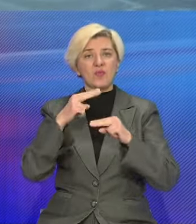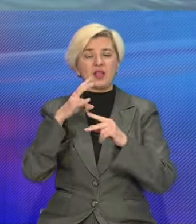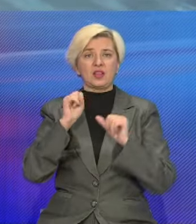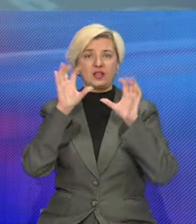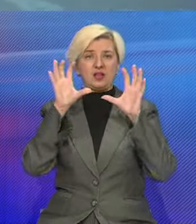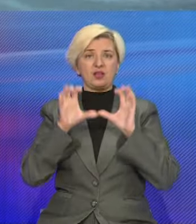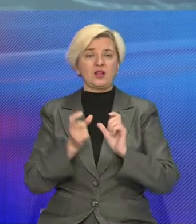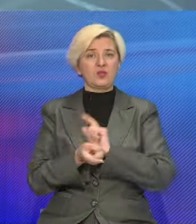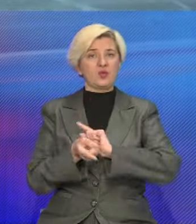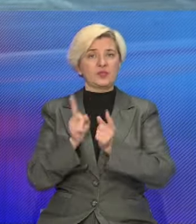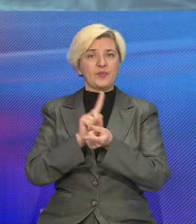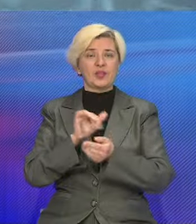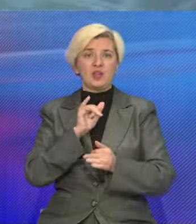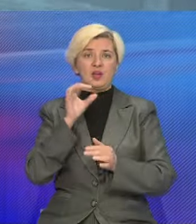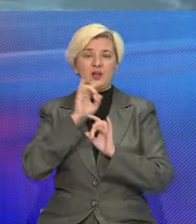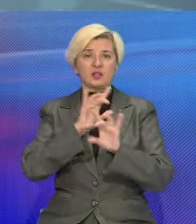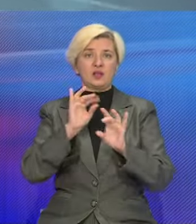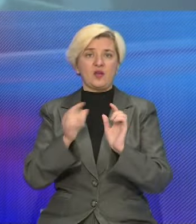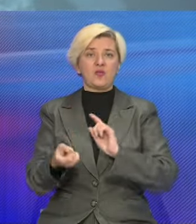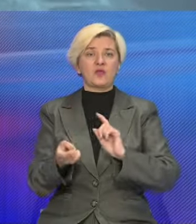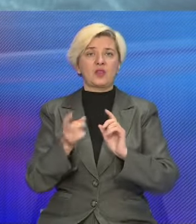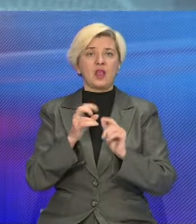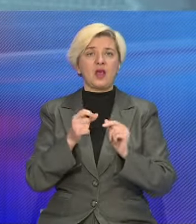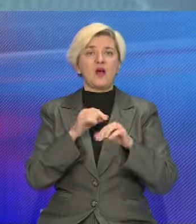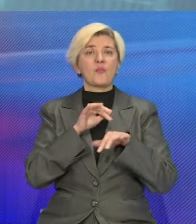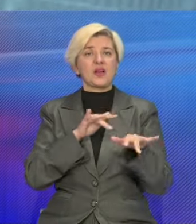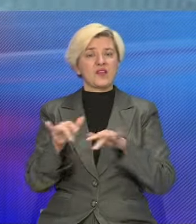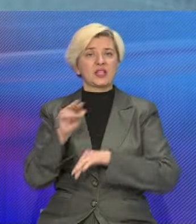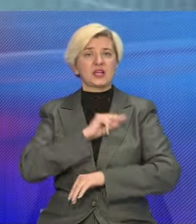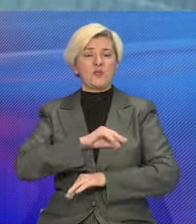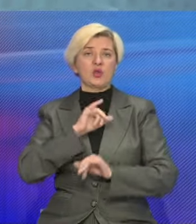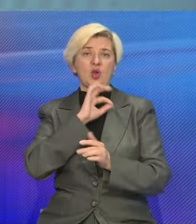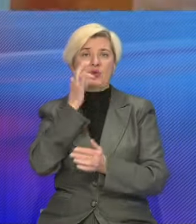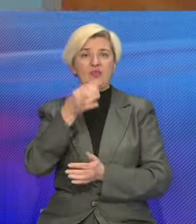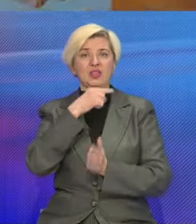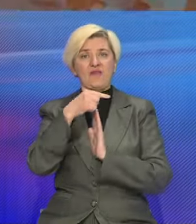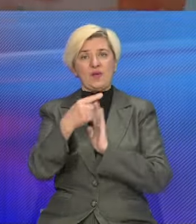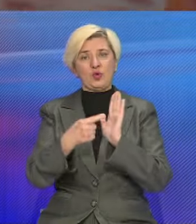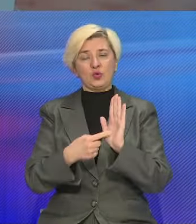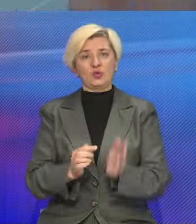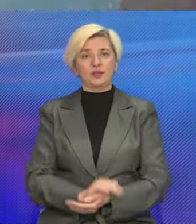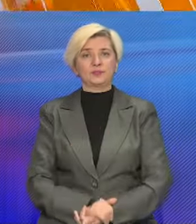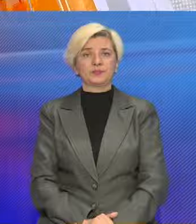роботі і відказав на питанні юних виборщиків. Усе підраб'язності у рубриці «Каментарі дня».